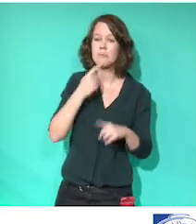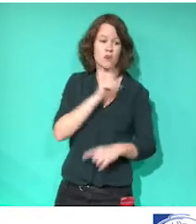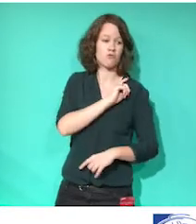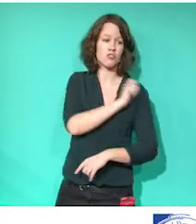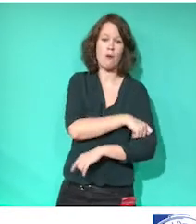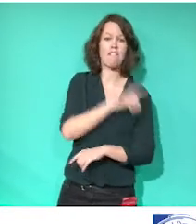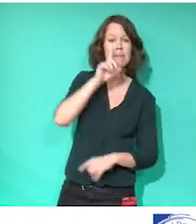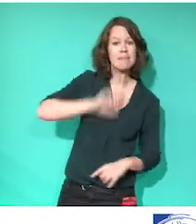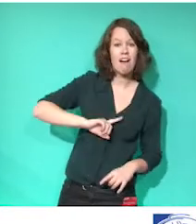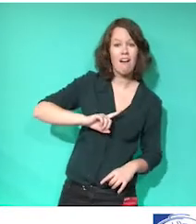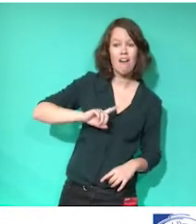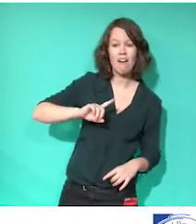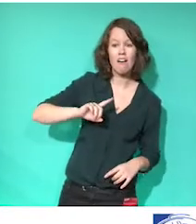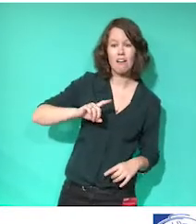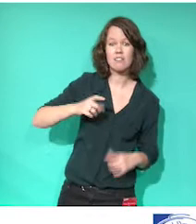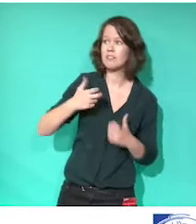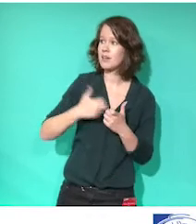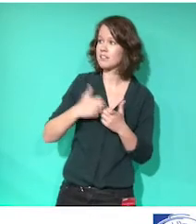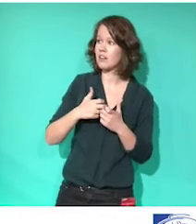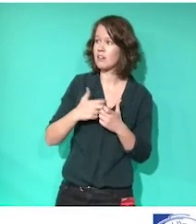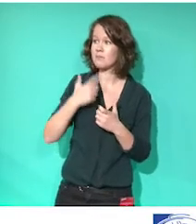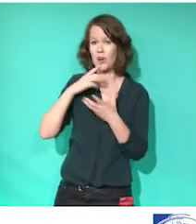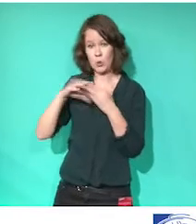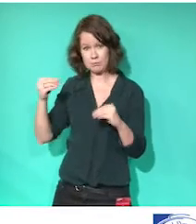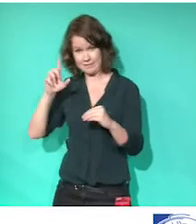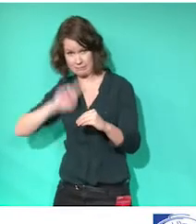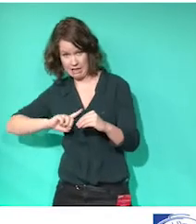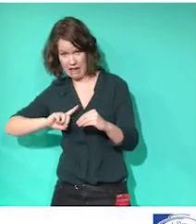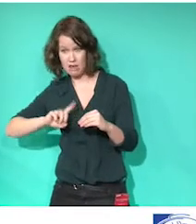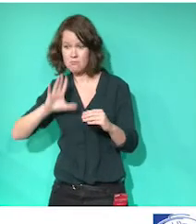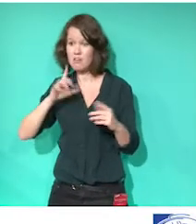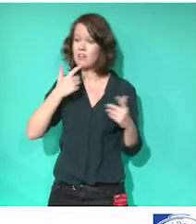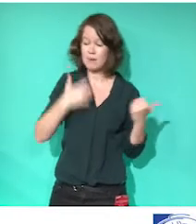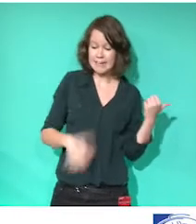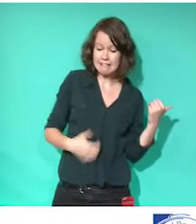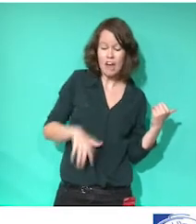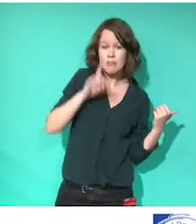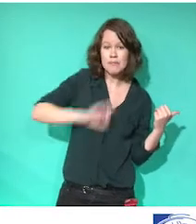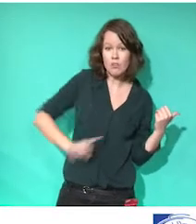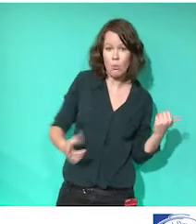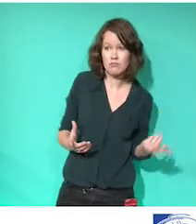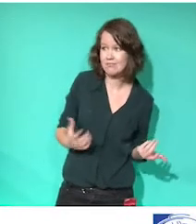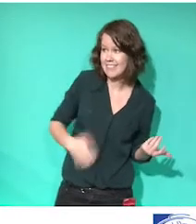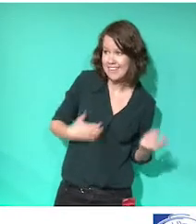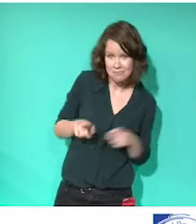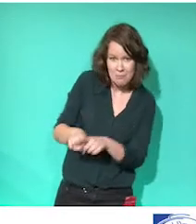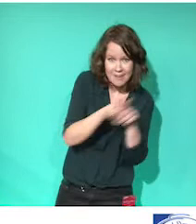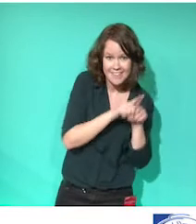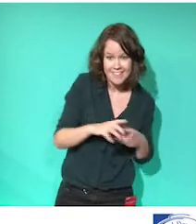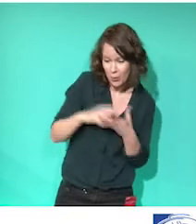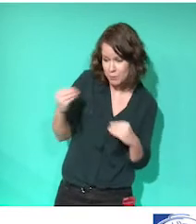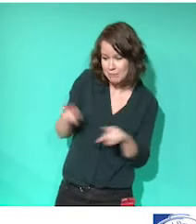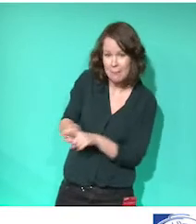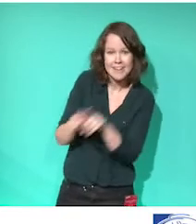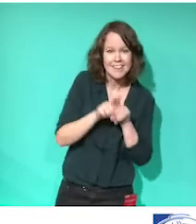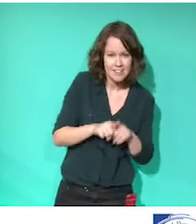on va dire vous faites du rugby féminin, vous faites du foot féminin, on fait pas de la guitare féminine. Voilà, donc je crois qu'on a beaucoup